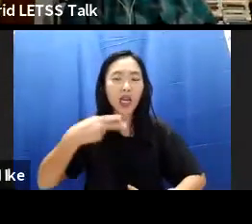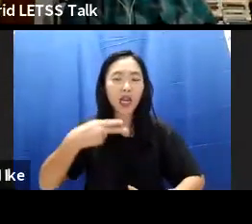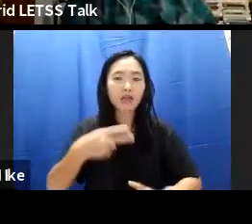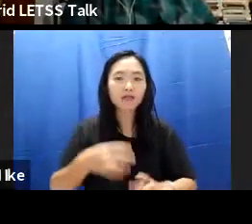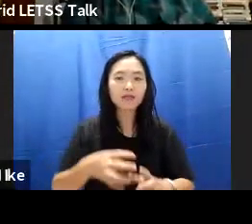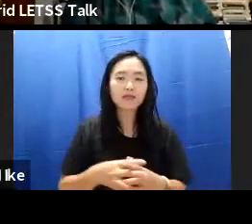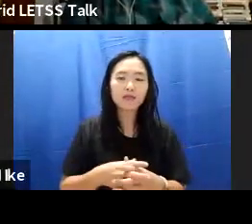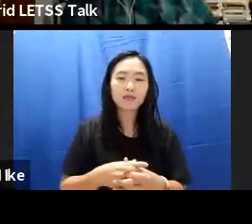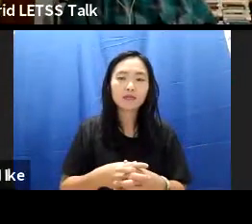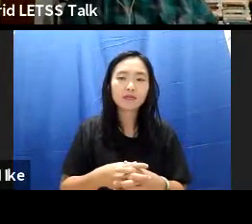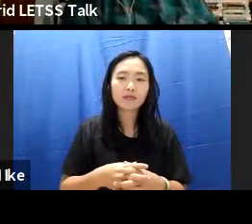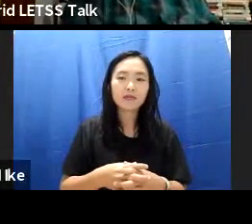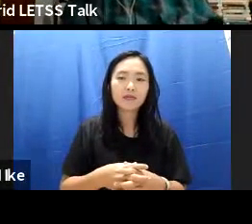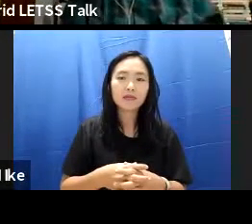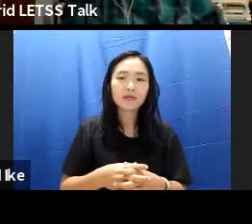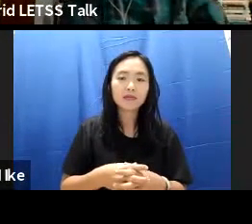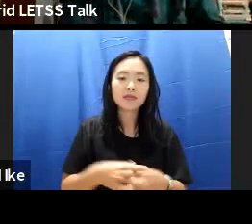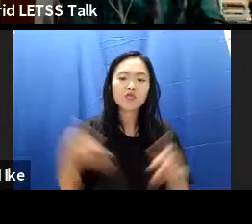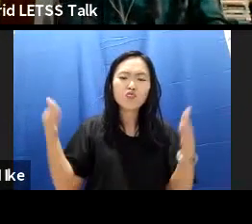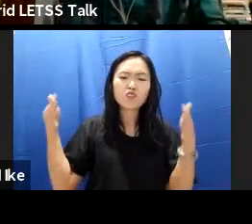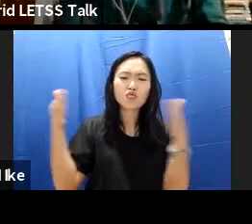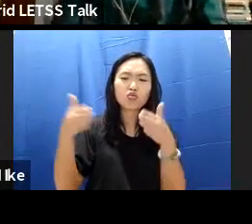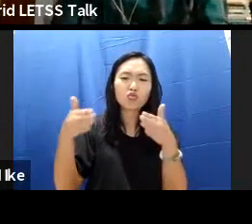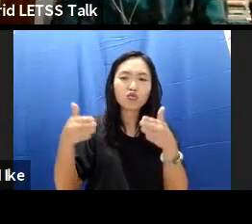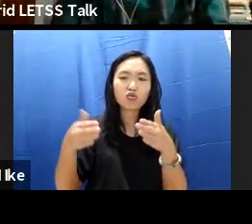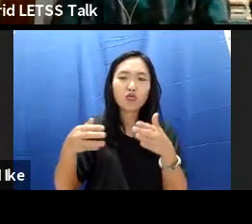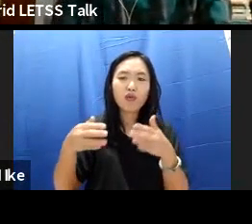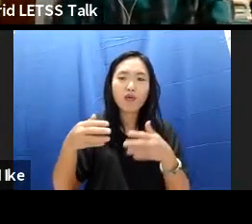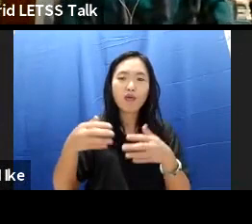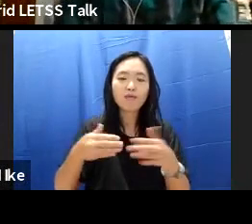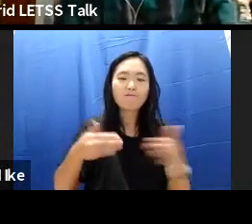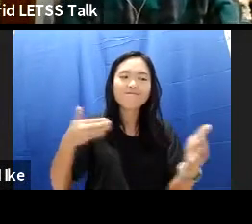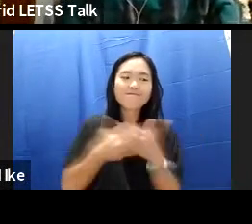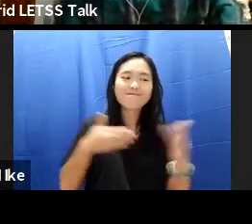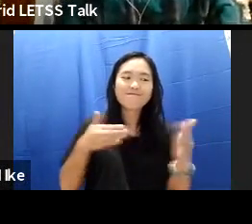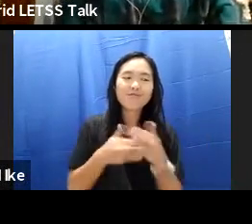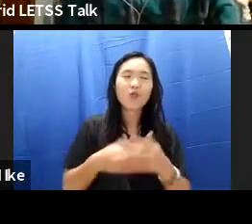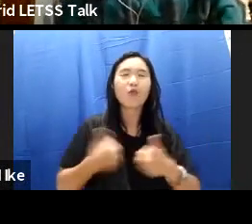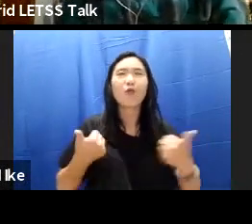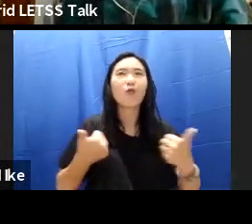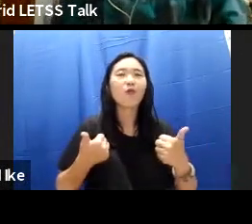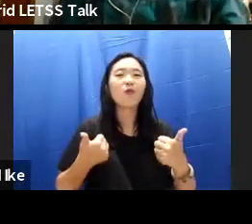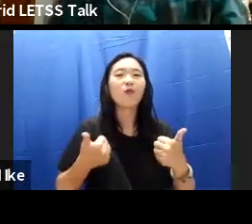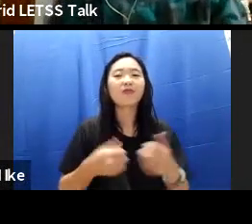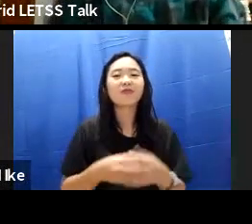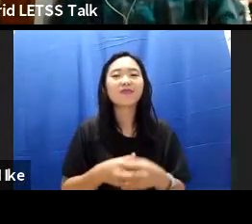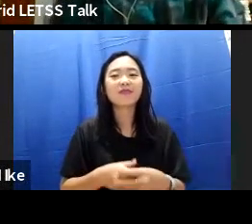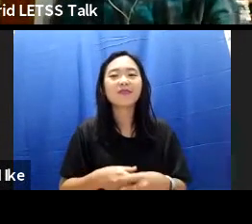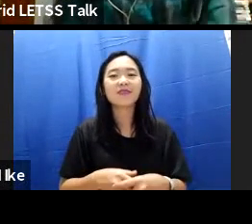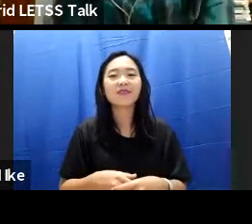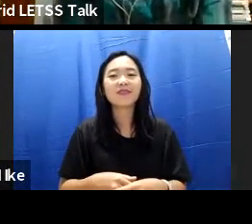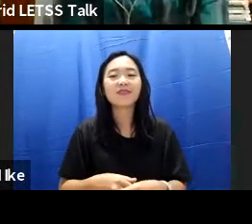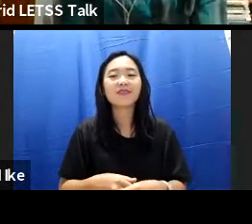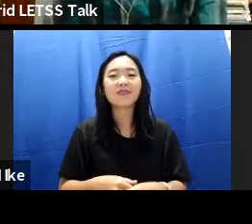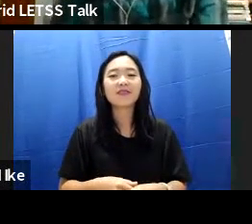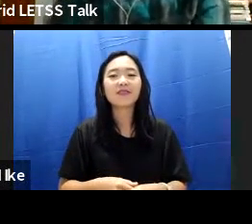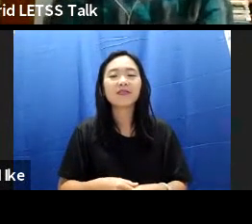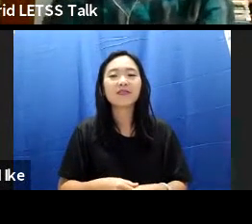ya, apa bidang studi sendiri yang sangat menantang gitu ya. Tadi selain memang juga apa namanya?